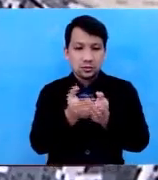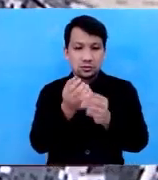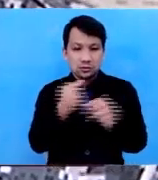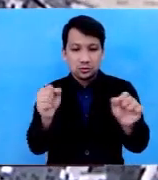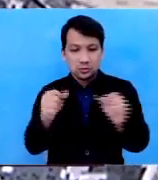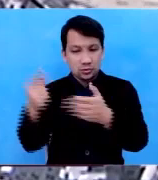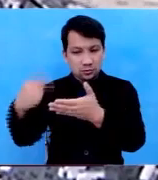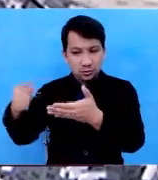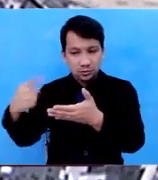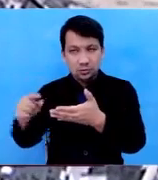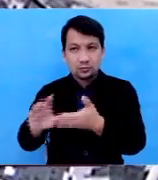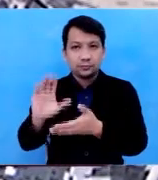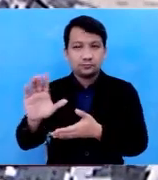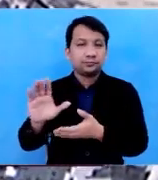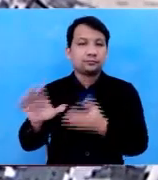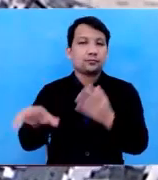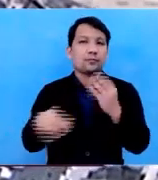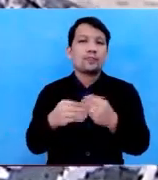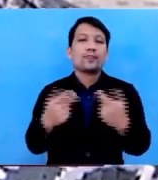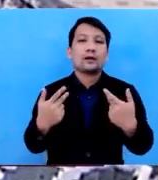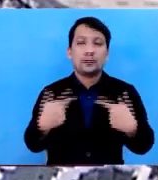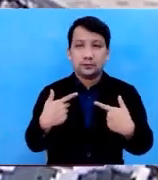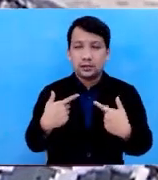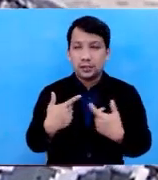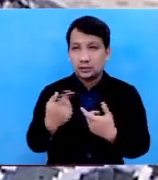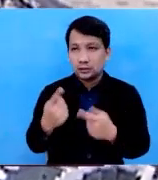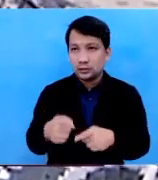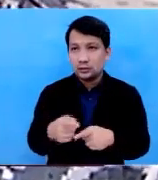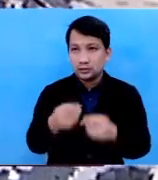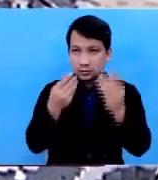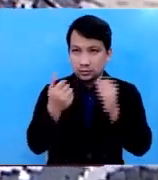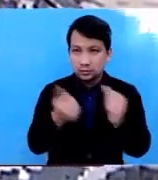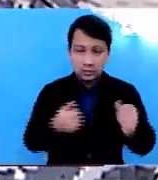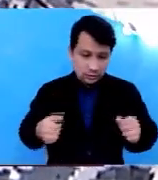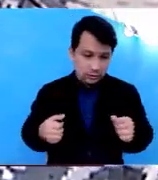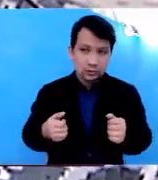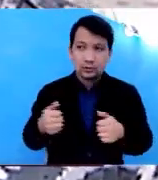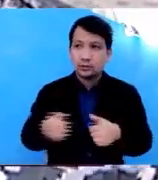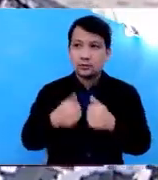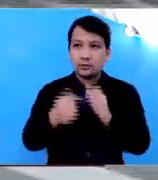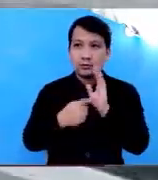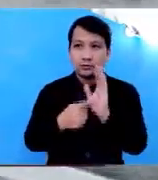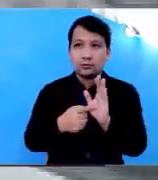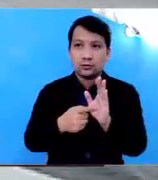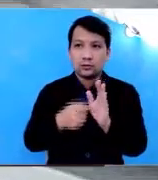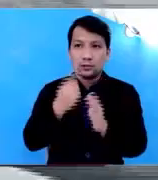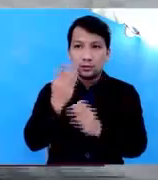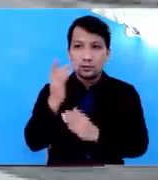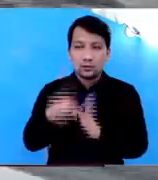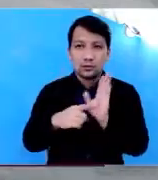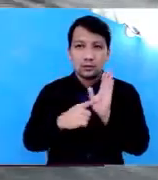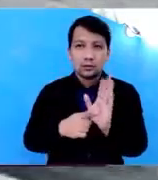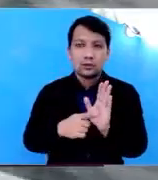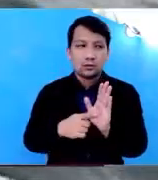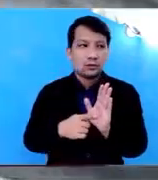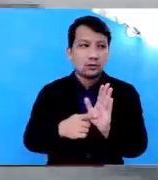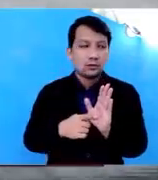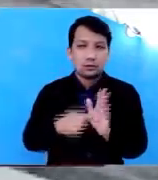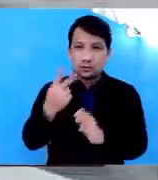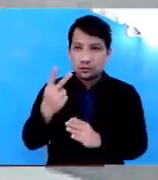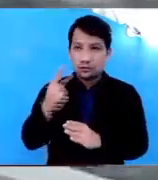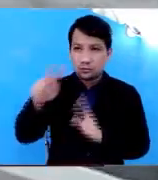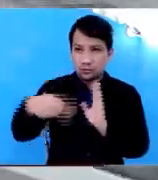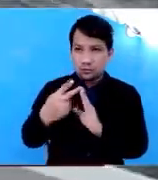nakaka-comply naman sila. Sadyang nagkakaroon lang talaga ng mga aksidente na hindi na maiwasan. 2-3 linggo